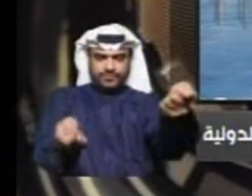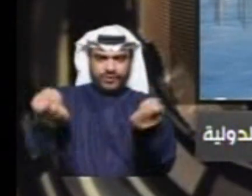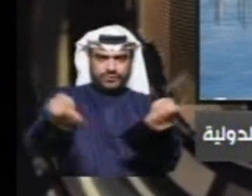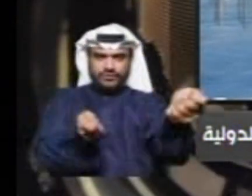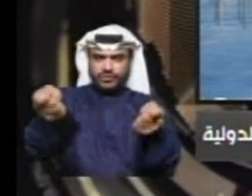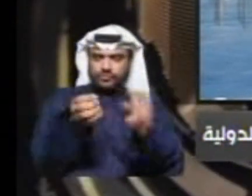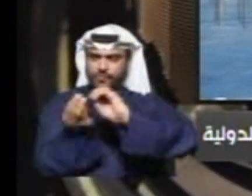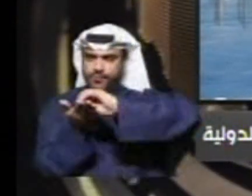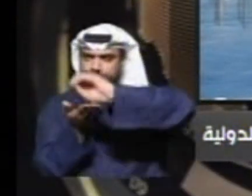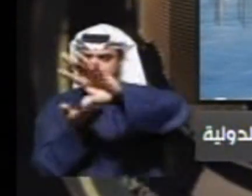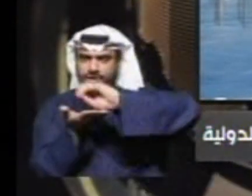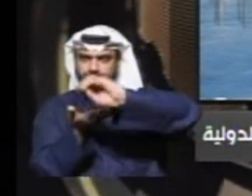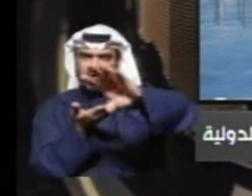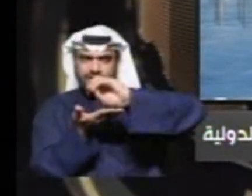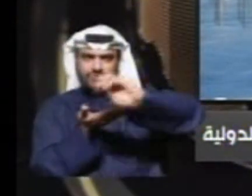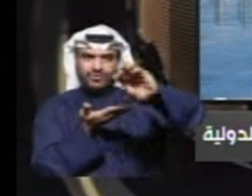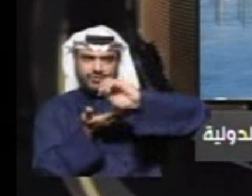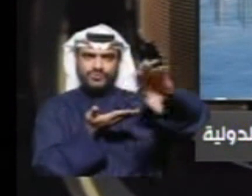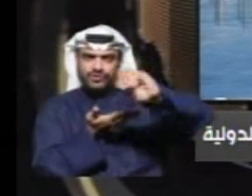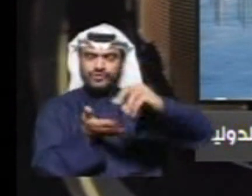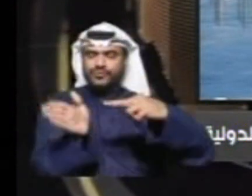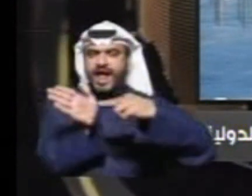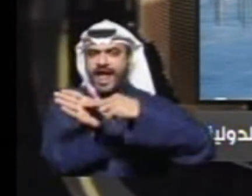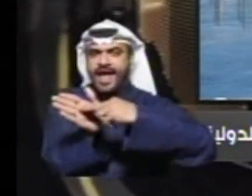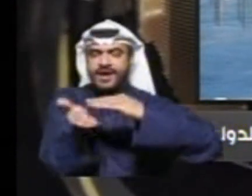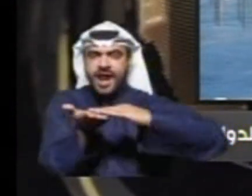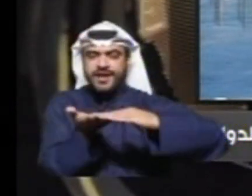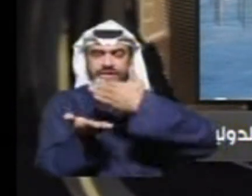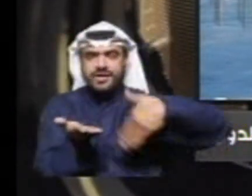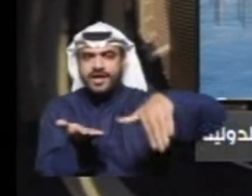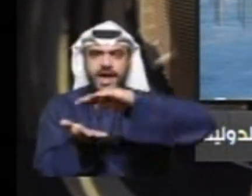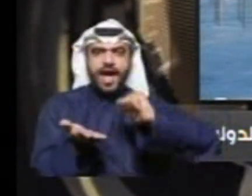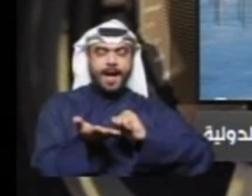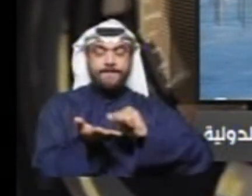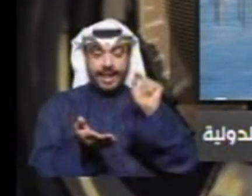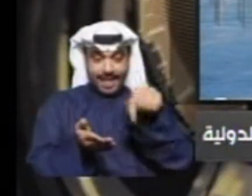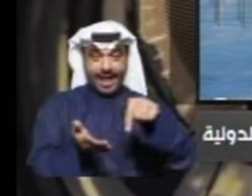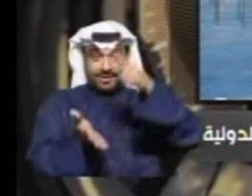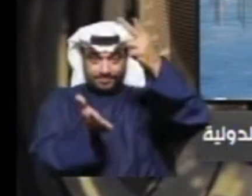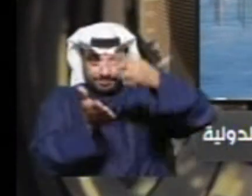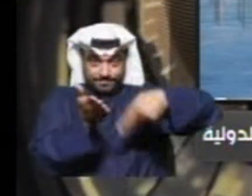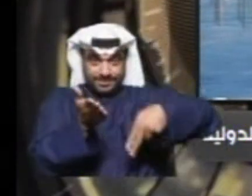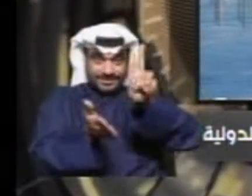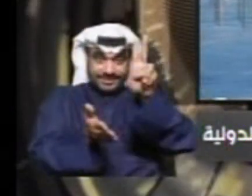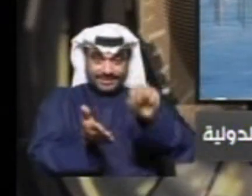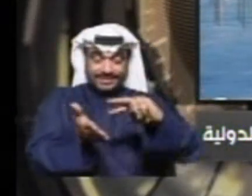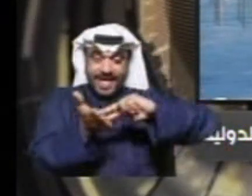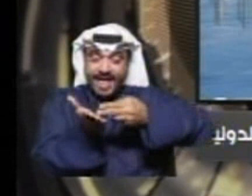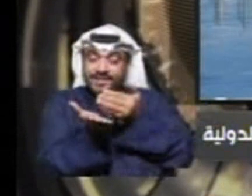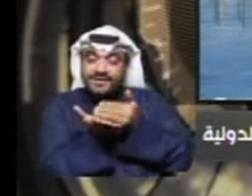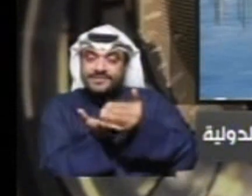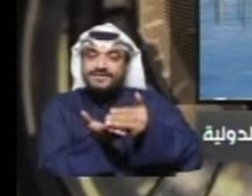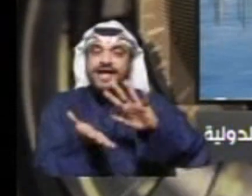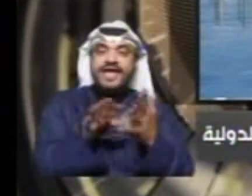لايصال المساعدات عبر المنافذ في الاراضي السوريه، والذي انشئ بواقع هذه الاليه انشئت